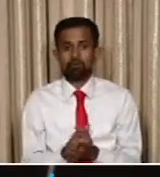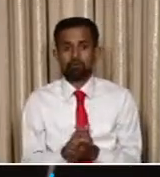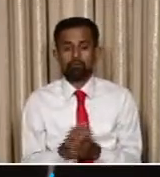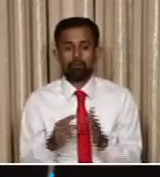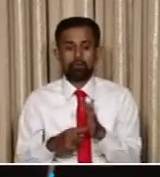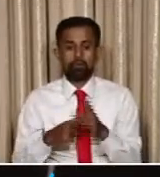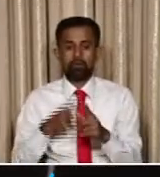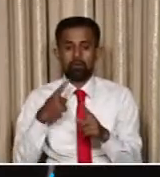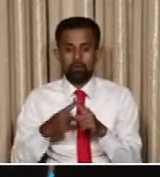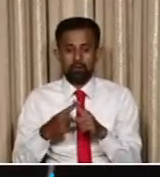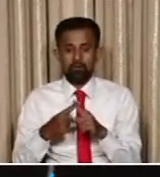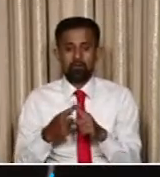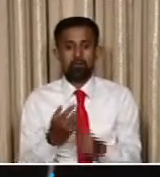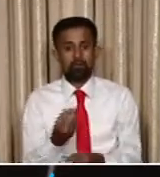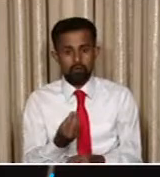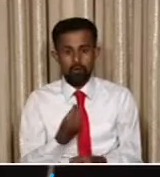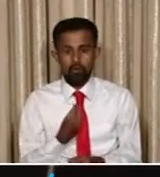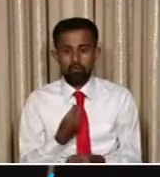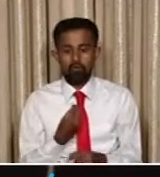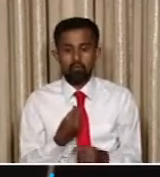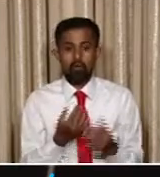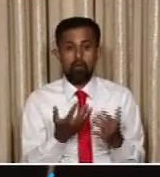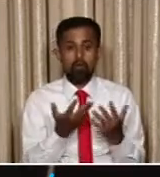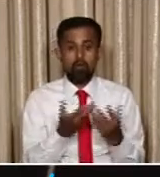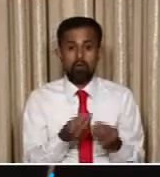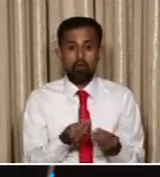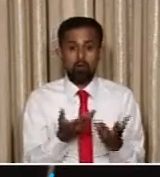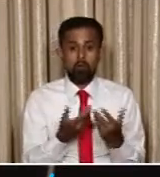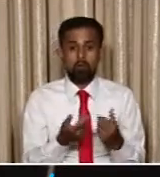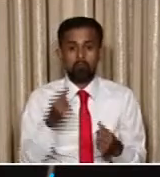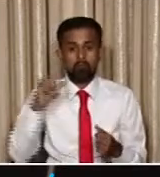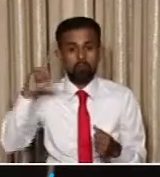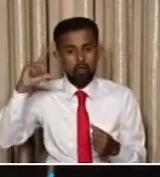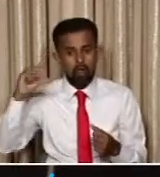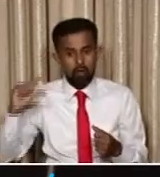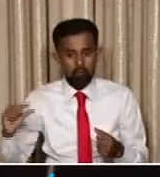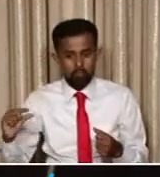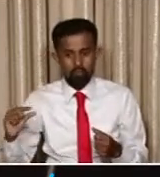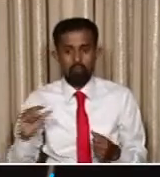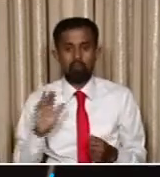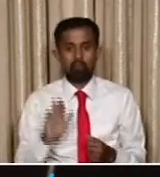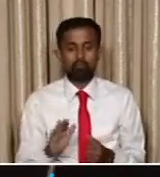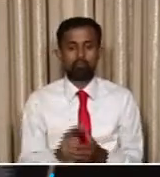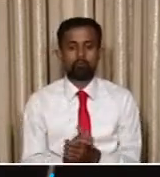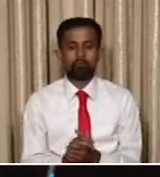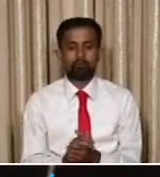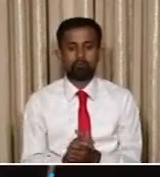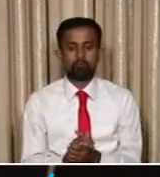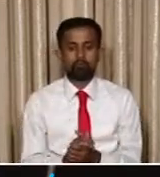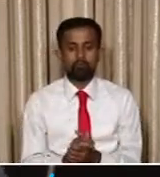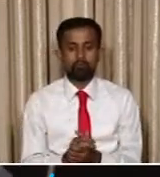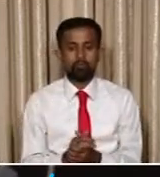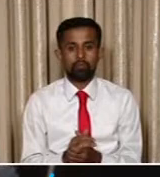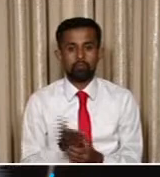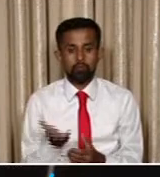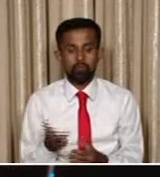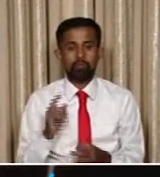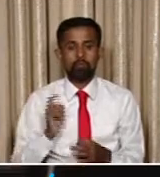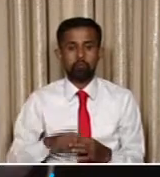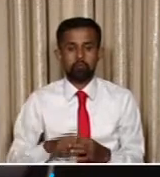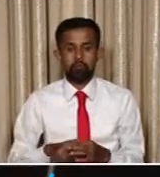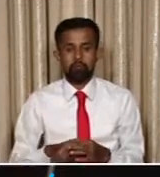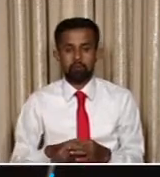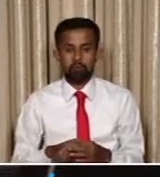බදු ගන්න එක තමයි තියෙන්නේ. එතකොට ක්වොන්ටිටි එක දෙන්න නම් මිල අඩු වෙන්න ඕනේ. ඒකයි මේ මේ මෙතන තියෙන ප්‍රශ්නේ. දැන්